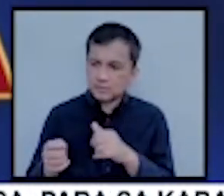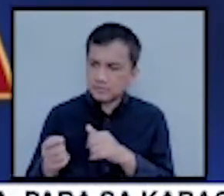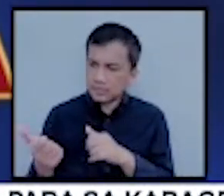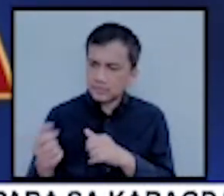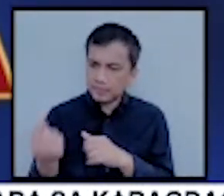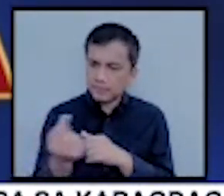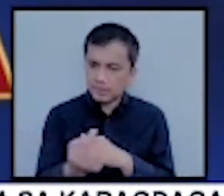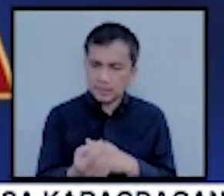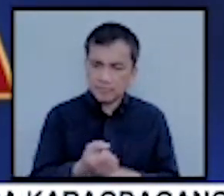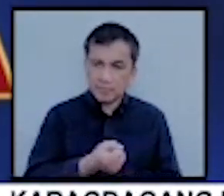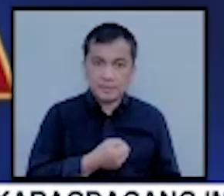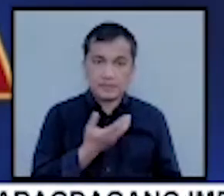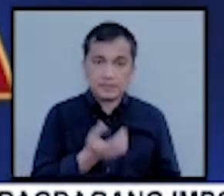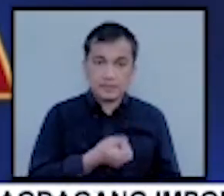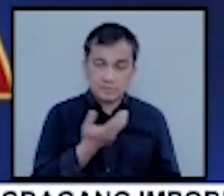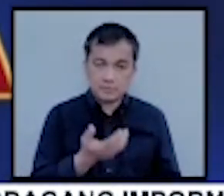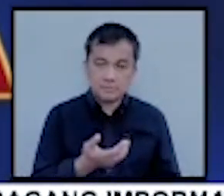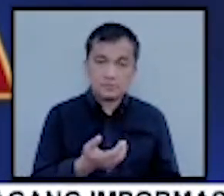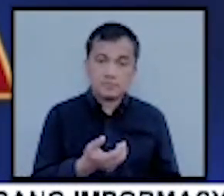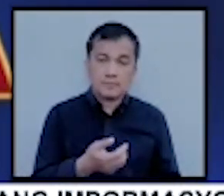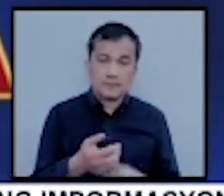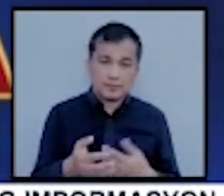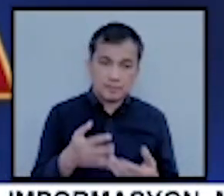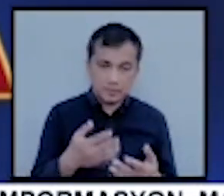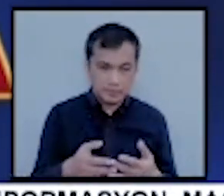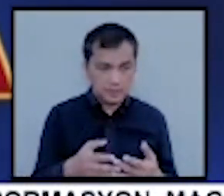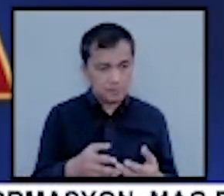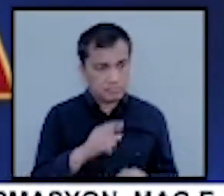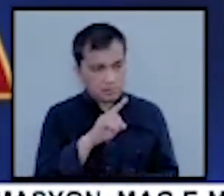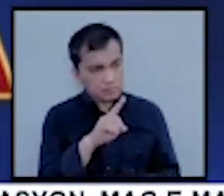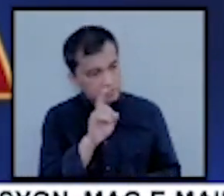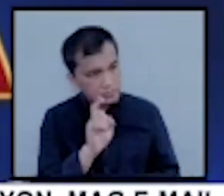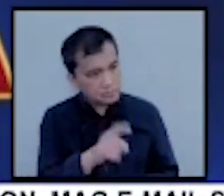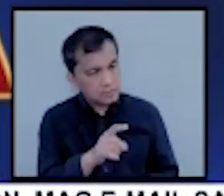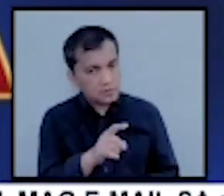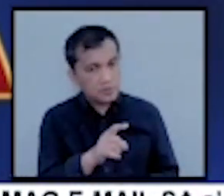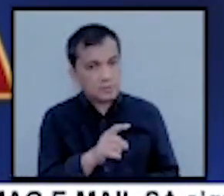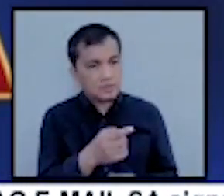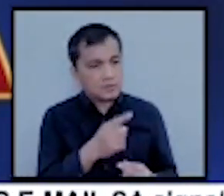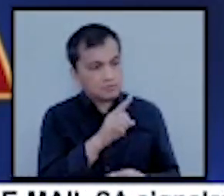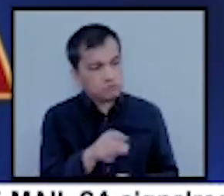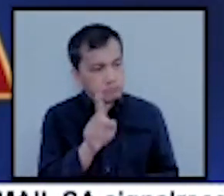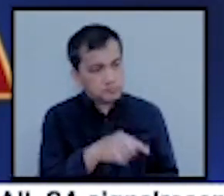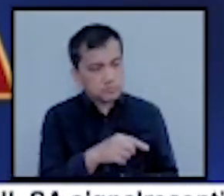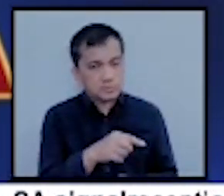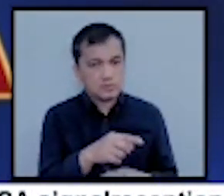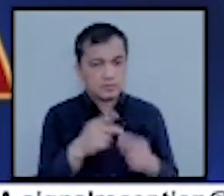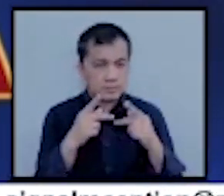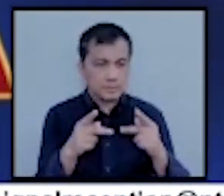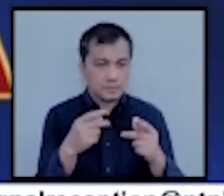magpahayag. Maging ito man ay pagpuna sa mga ginagawa ng ating public officials,